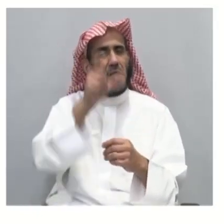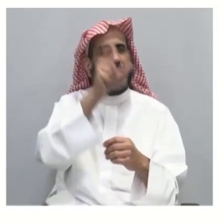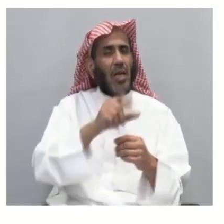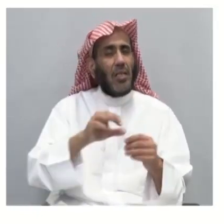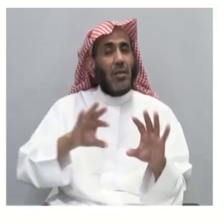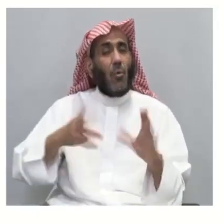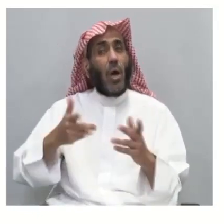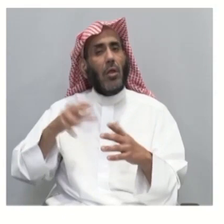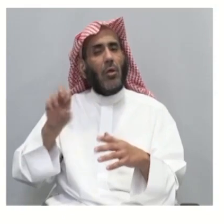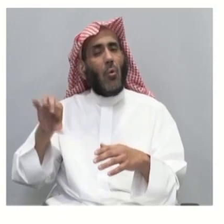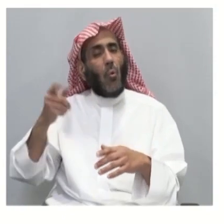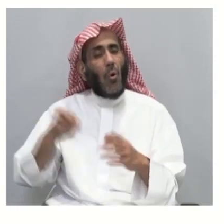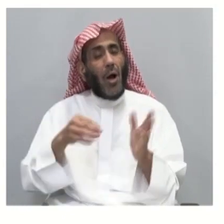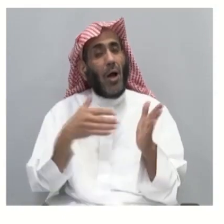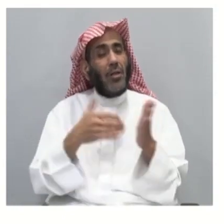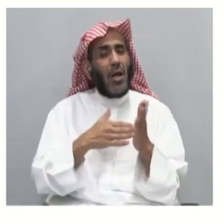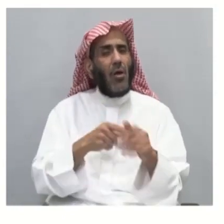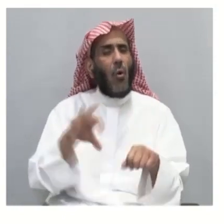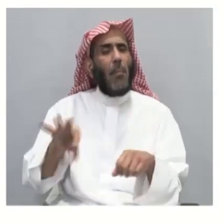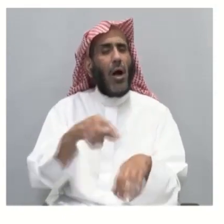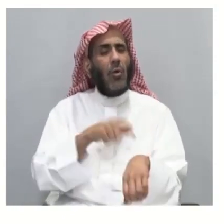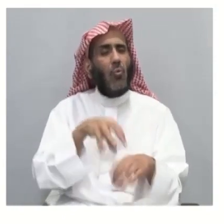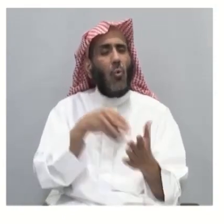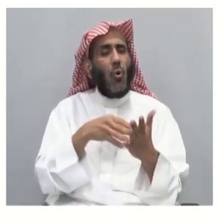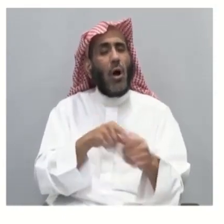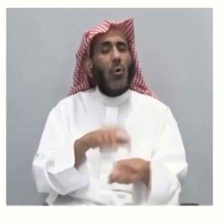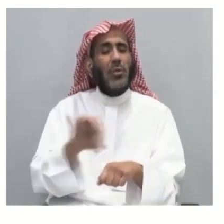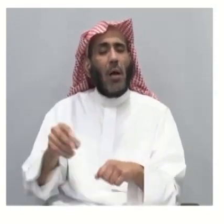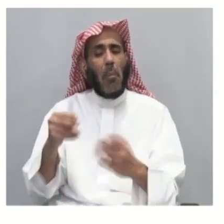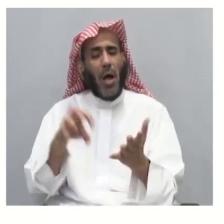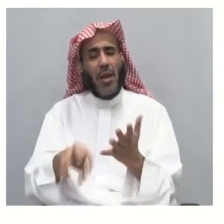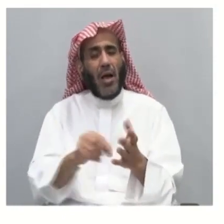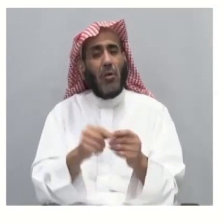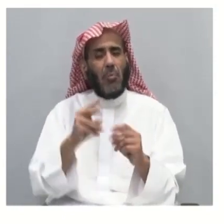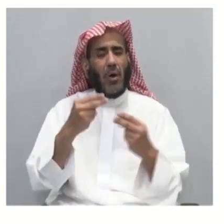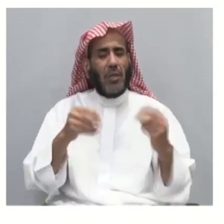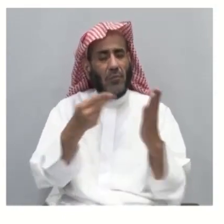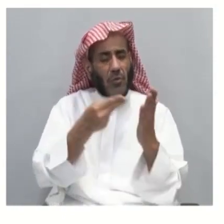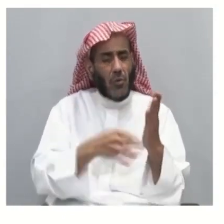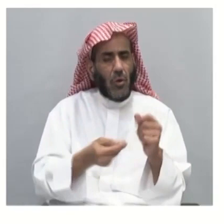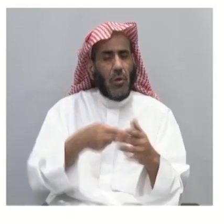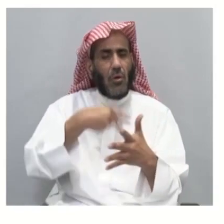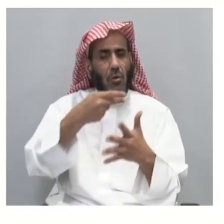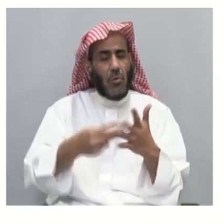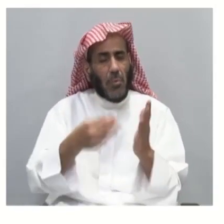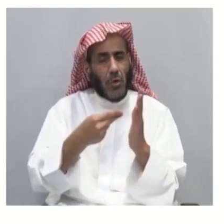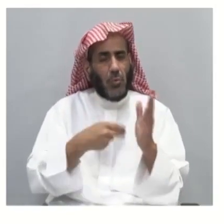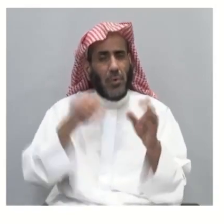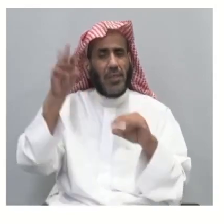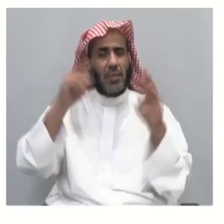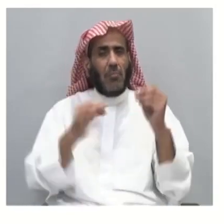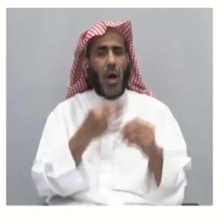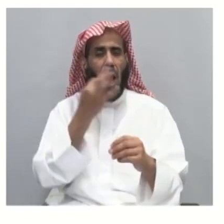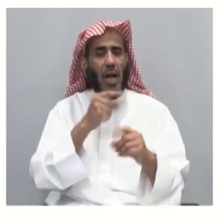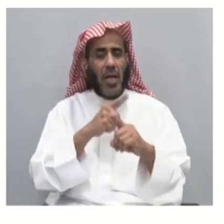ومكان حدوثها وزمانه ارسم المخطط في كراستك ثم ثم اكتب قصتك واحكيها